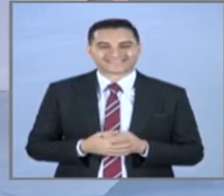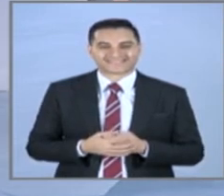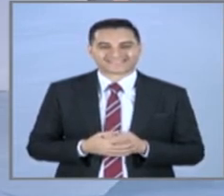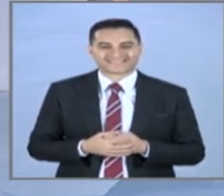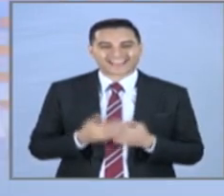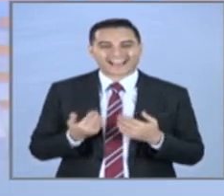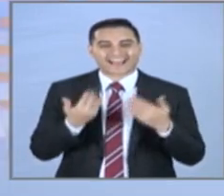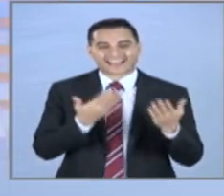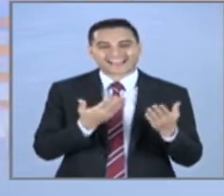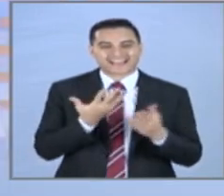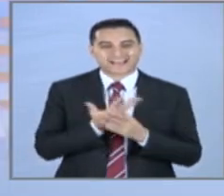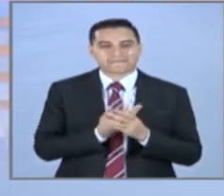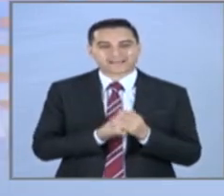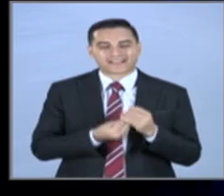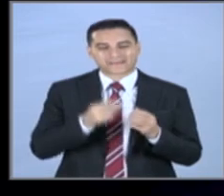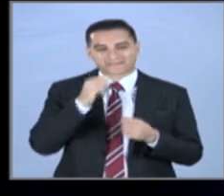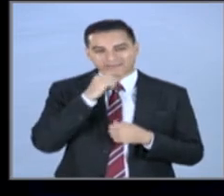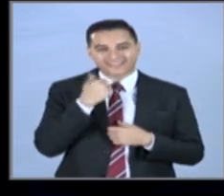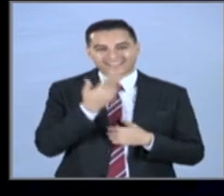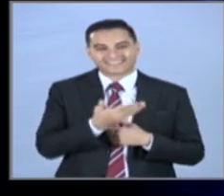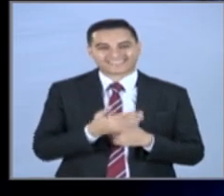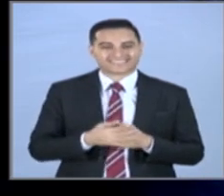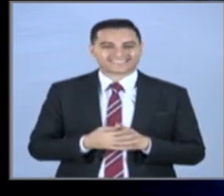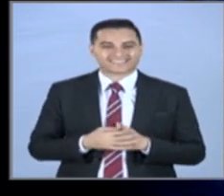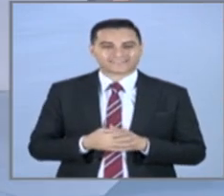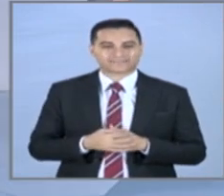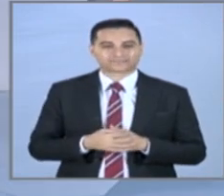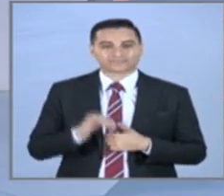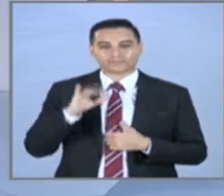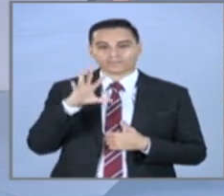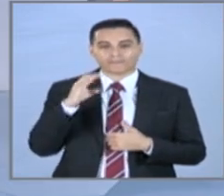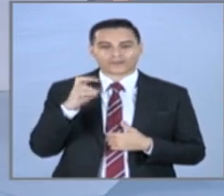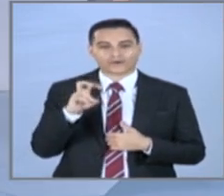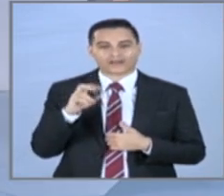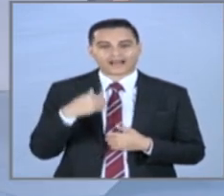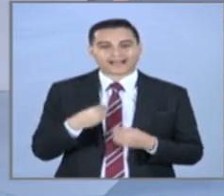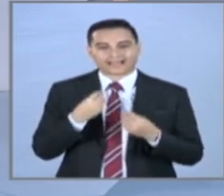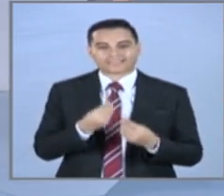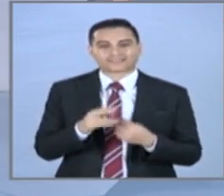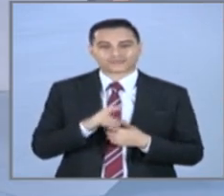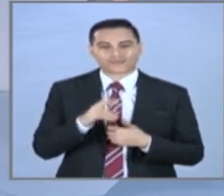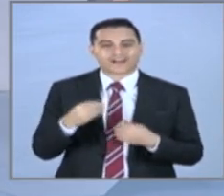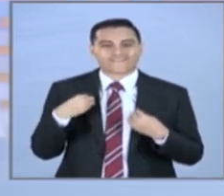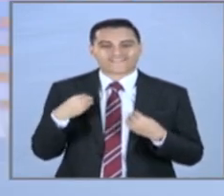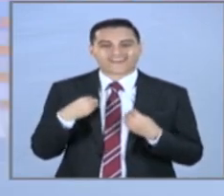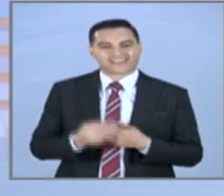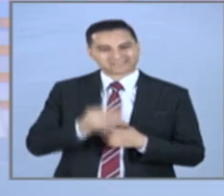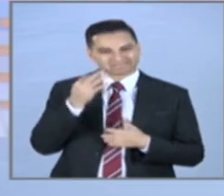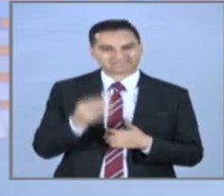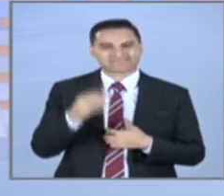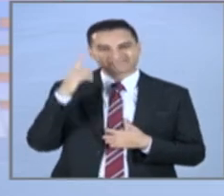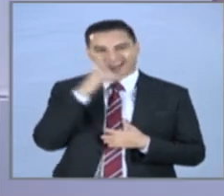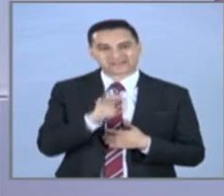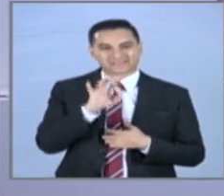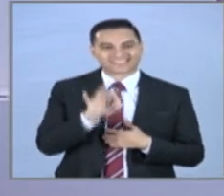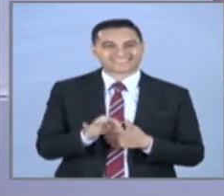دي هدية المهجة. مهجة هطلع لك سؤال في الرياضة صعب. صعب